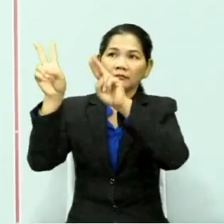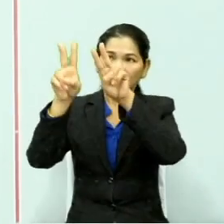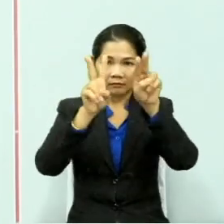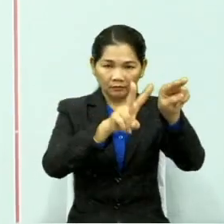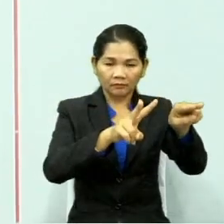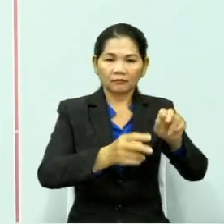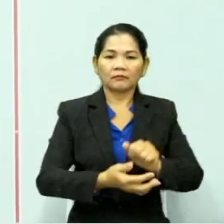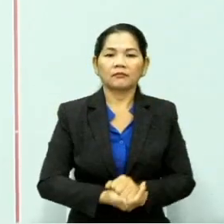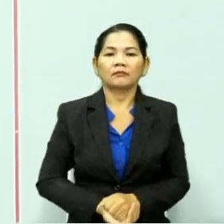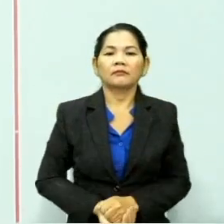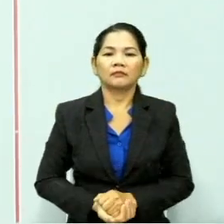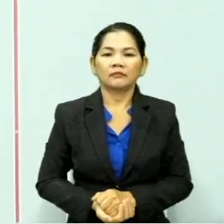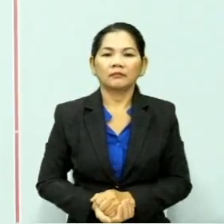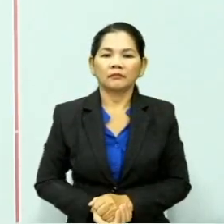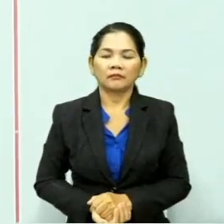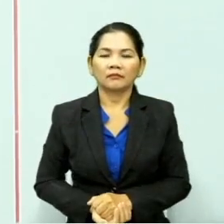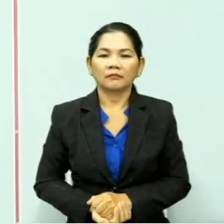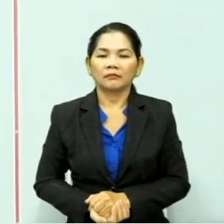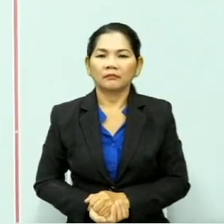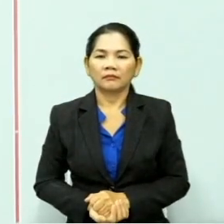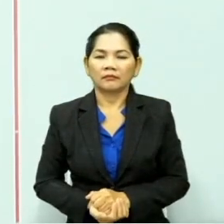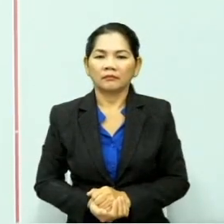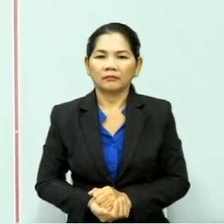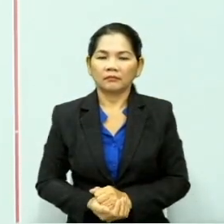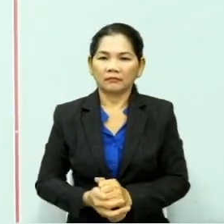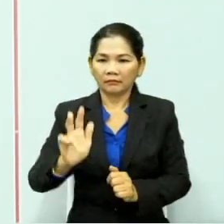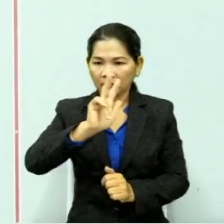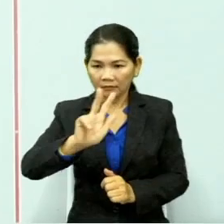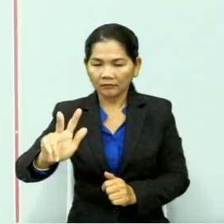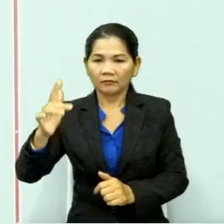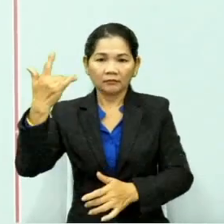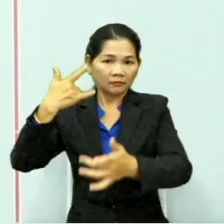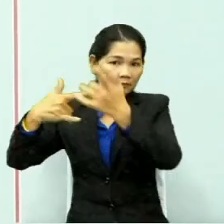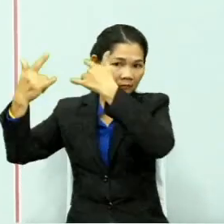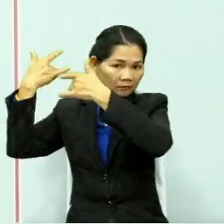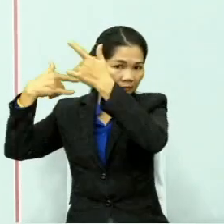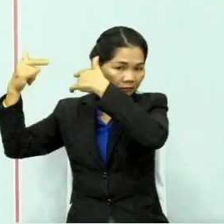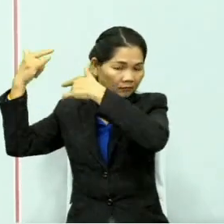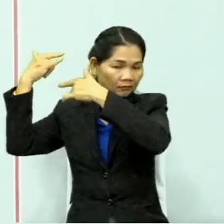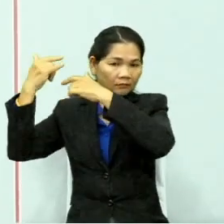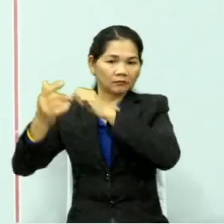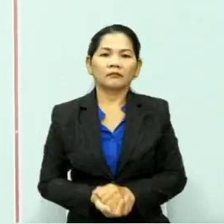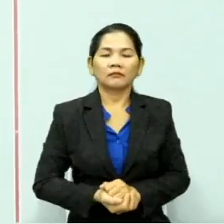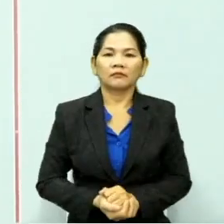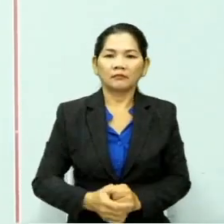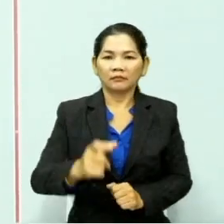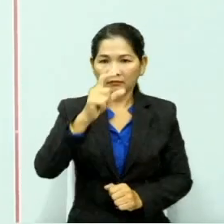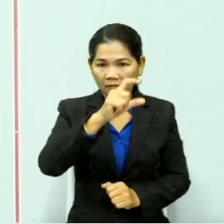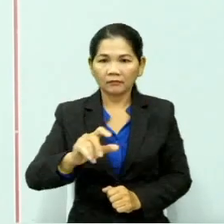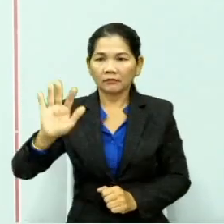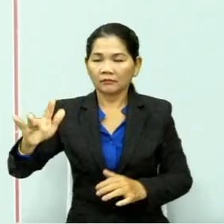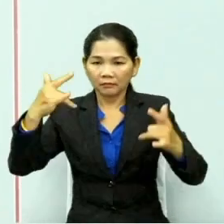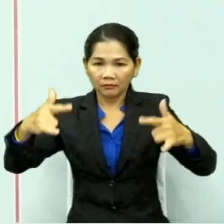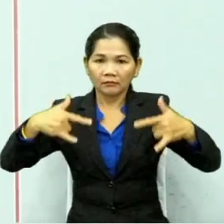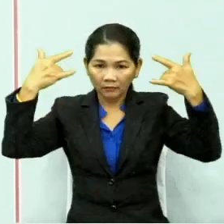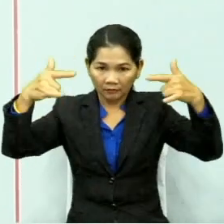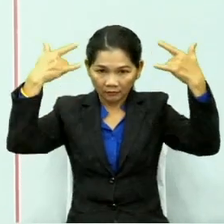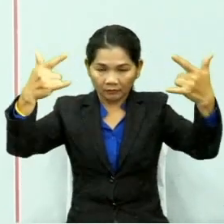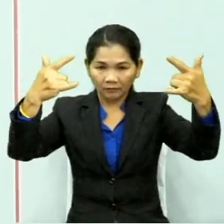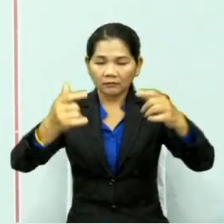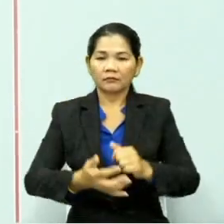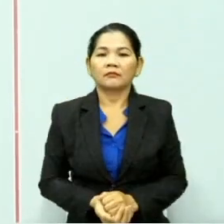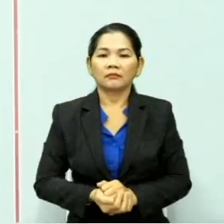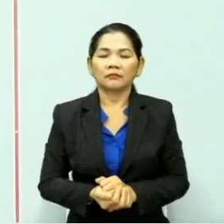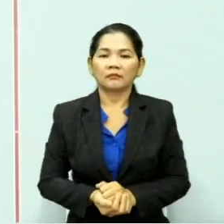cho bộ ràn pra sát ông cô bố vô